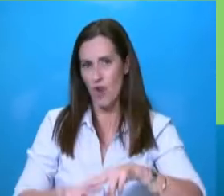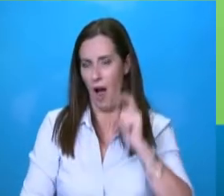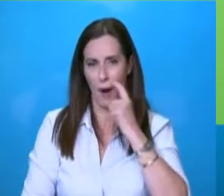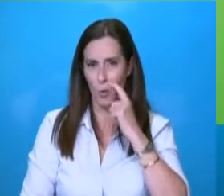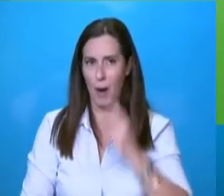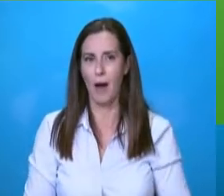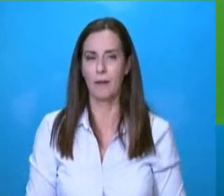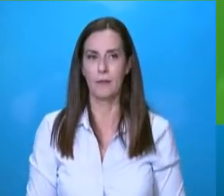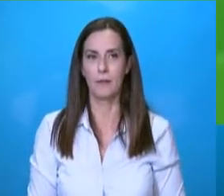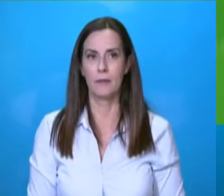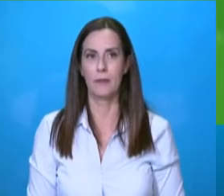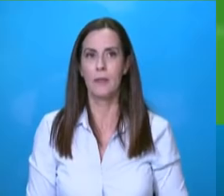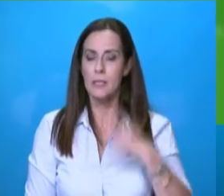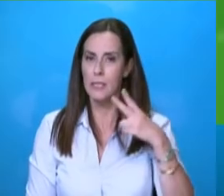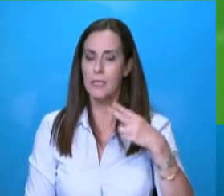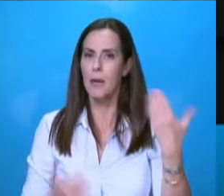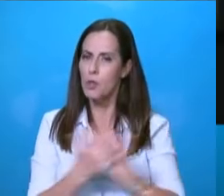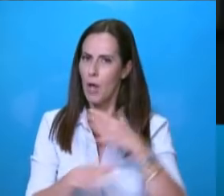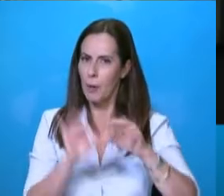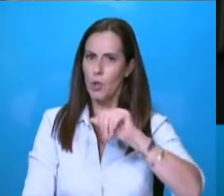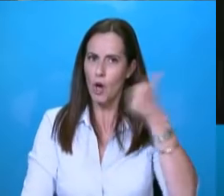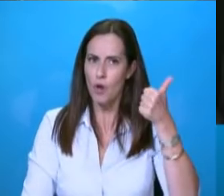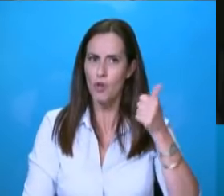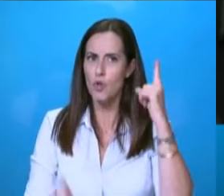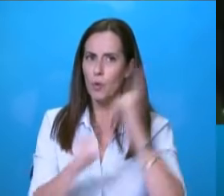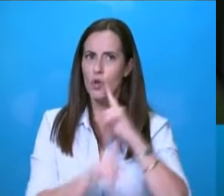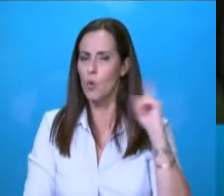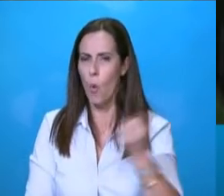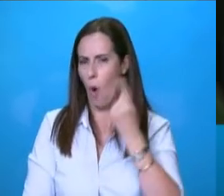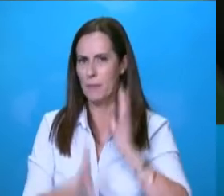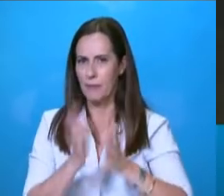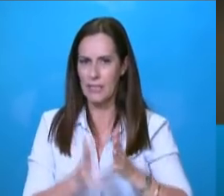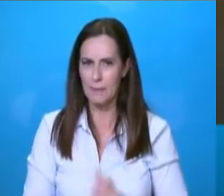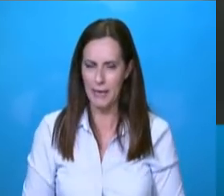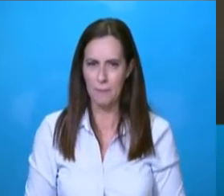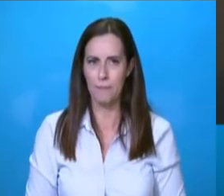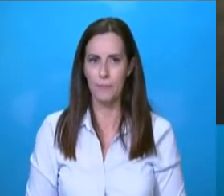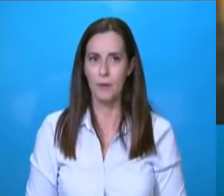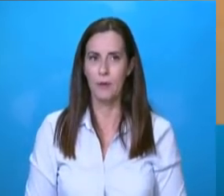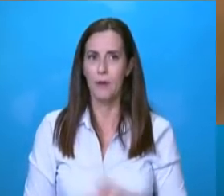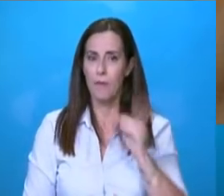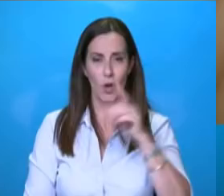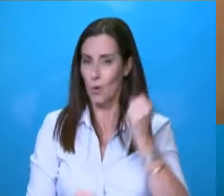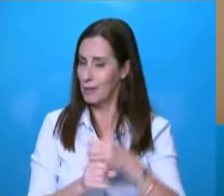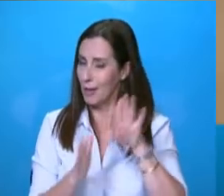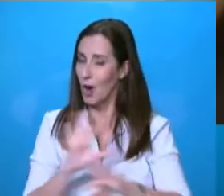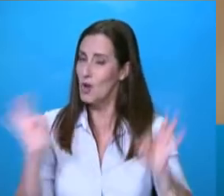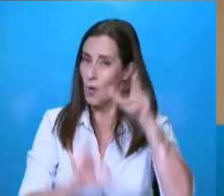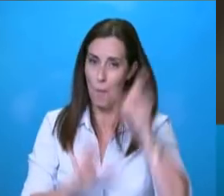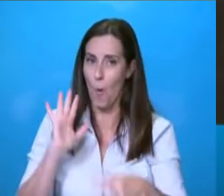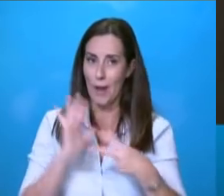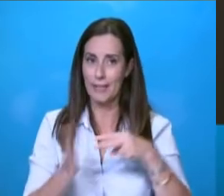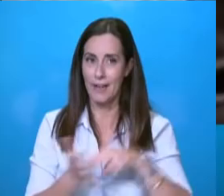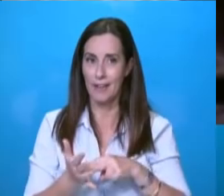נשאר. זה יהיה משדר הבחירות הראשון שמונגש כולו בשפת הסימנים, והיא אינה עושה הנחות לשום